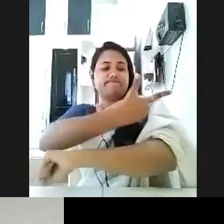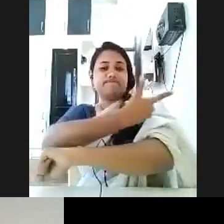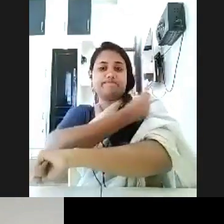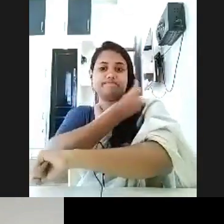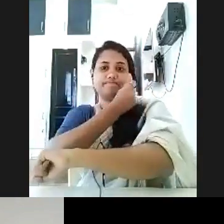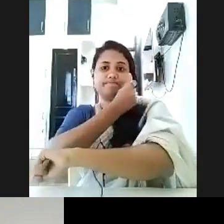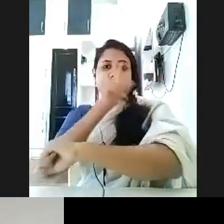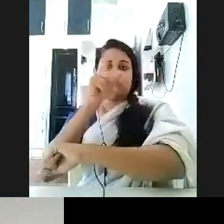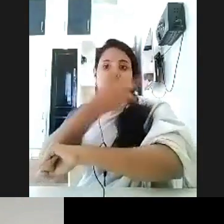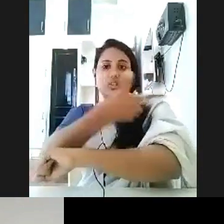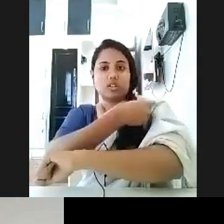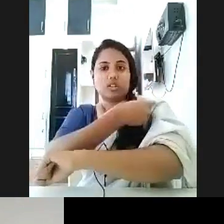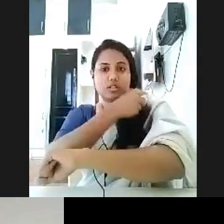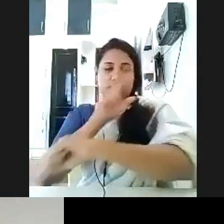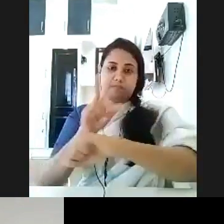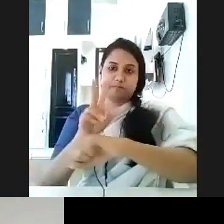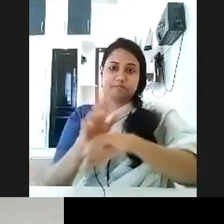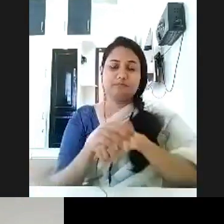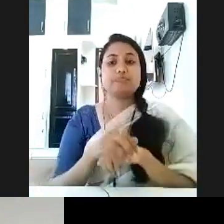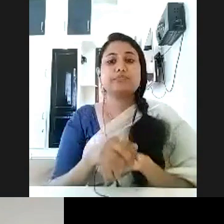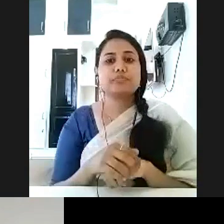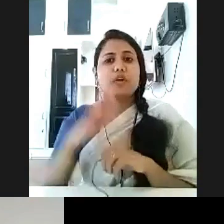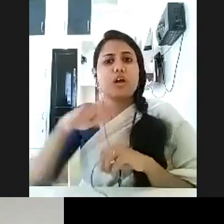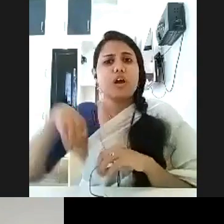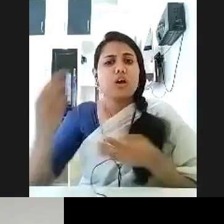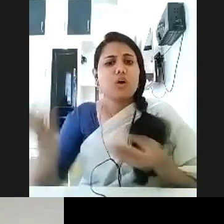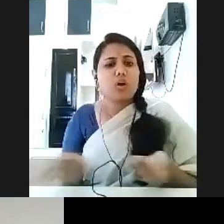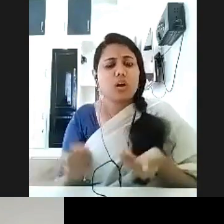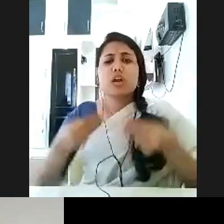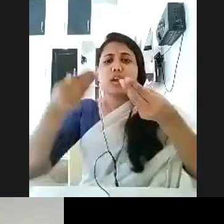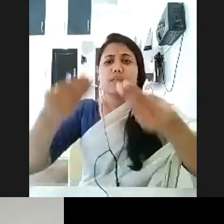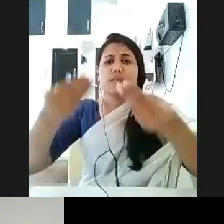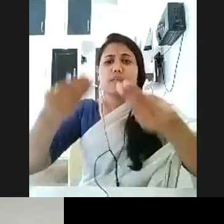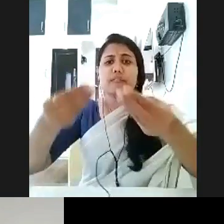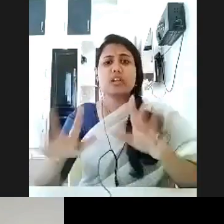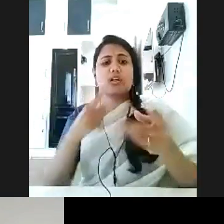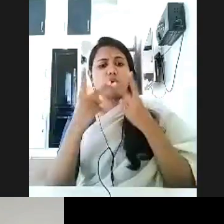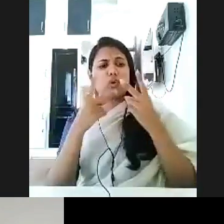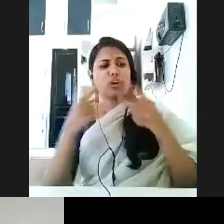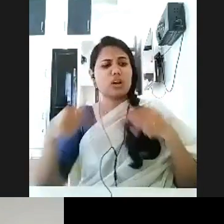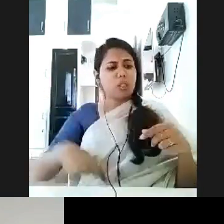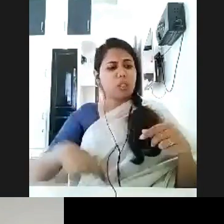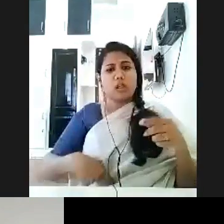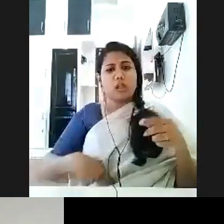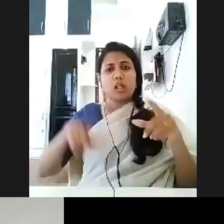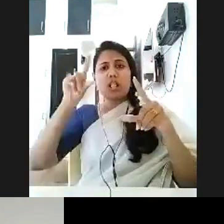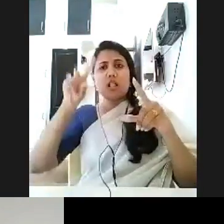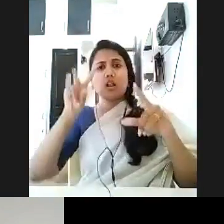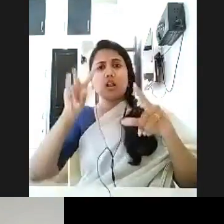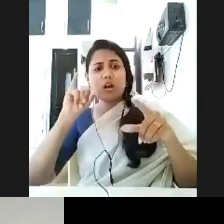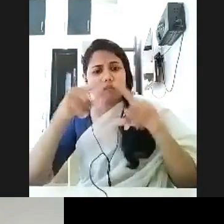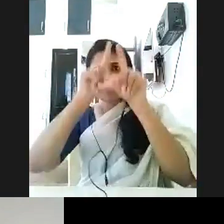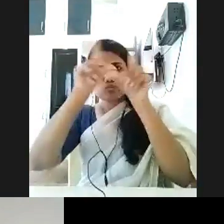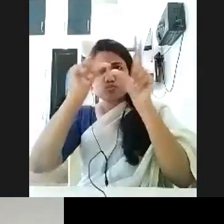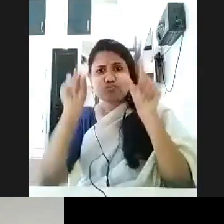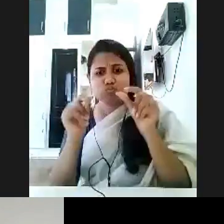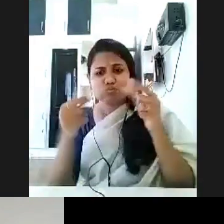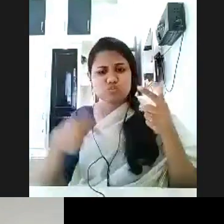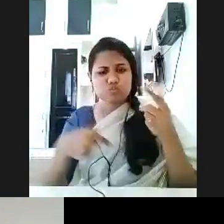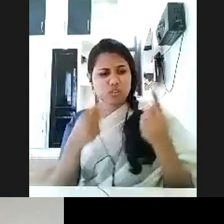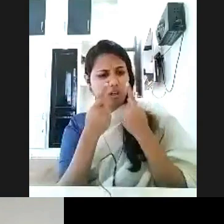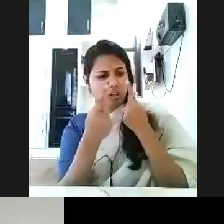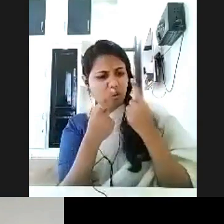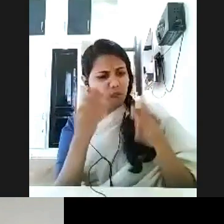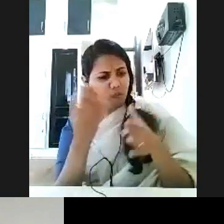അതൊന്ന് കൊടുത്തു കഴിഞ്ഞാൽ കുട്ടിക്ക് പിന്നെ നമുക്ക് മോണിറ്റർ ചെയ്യേണ്ടത് ലിവർ ഫങ്ഷൻസും കാര്യങ്ങളൊക്കെയാണ് മോണിറ്റർ ചെയ്ത് പോകേണ്ടത്. അപ്പോൾ ഇതിന്റെ